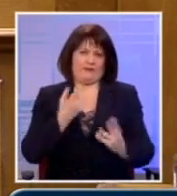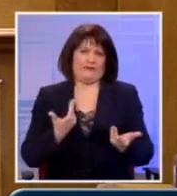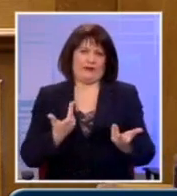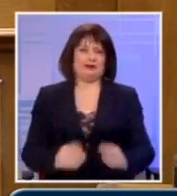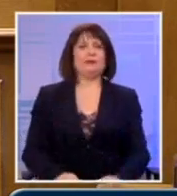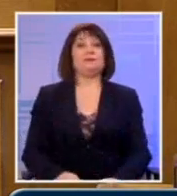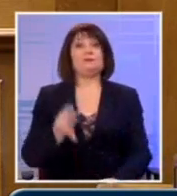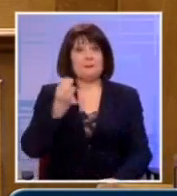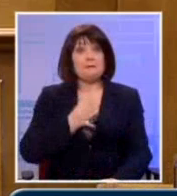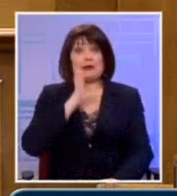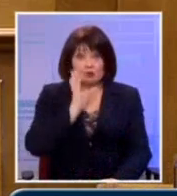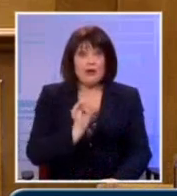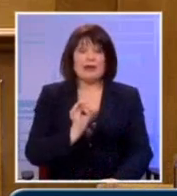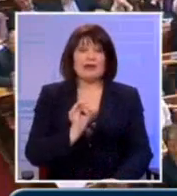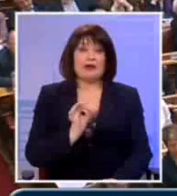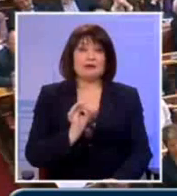Και